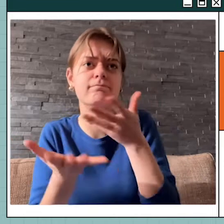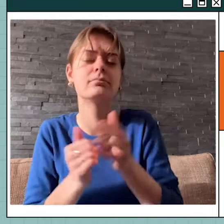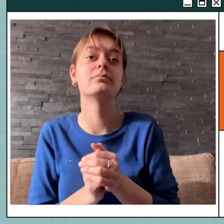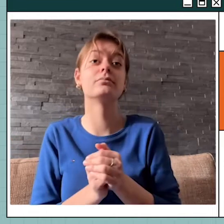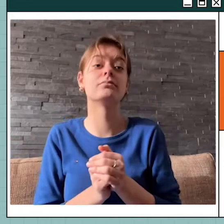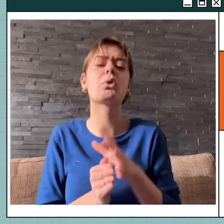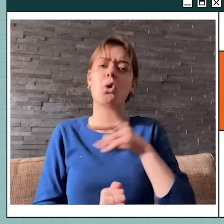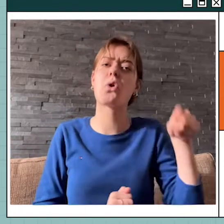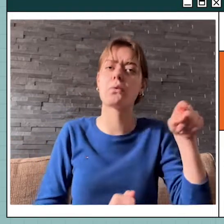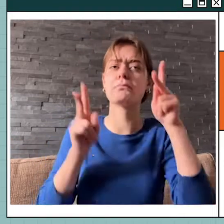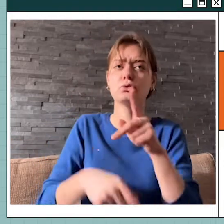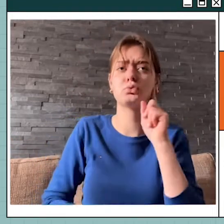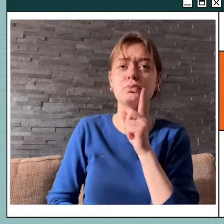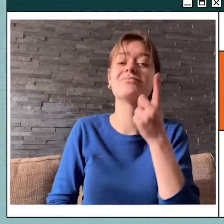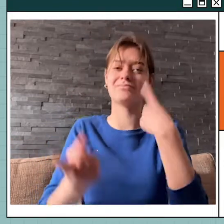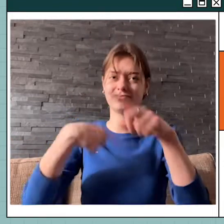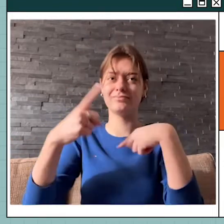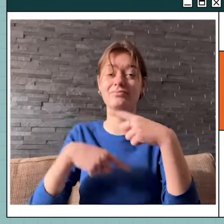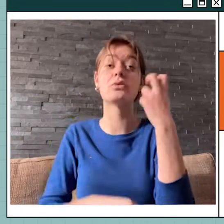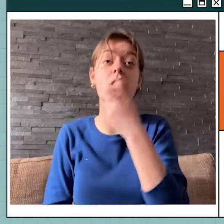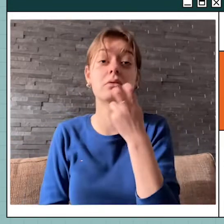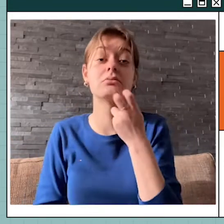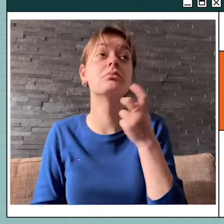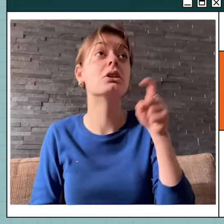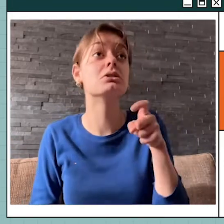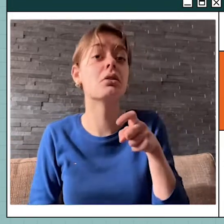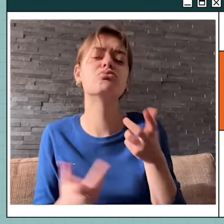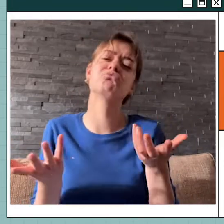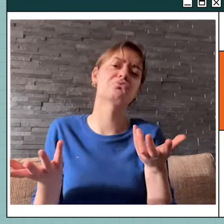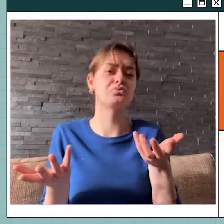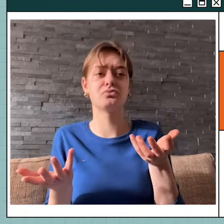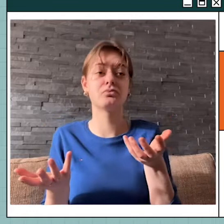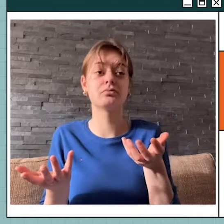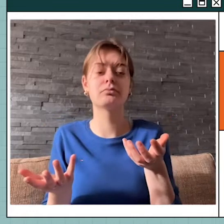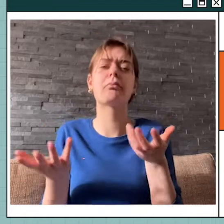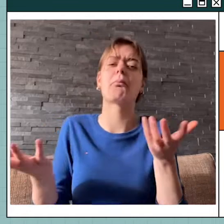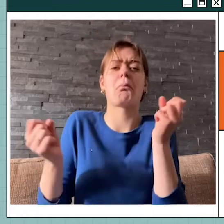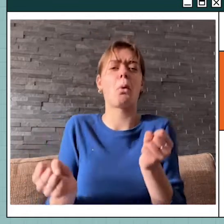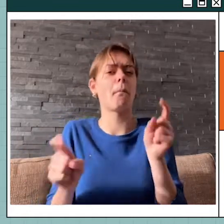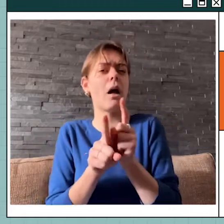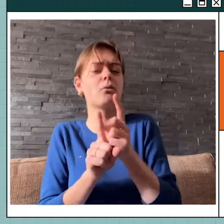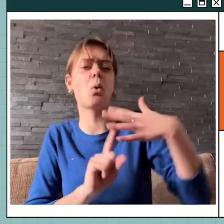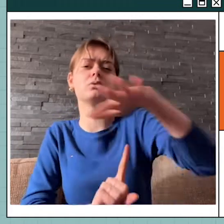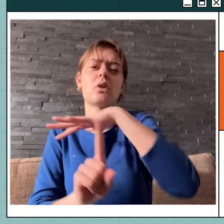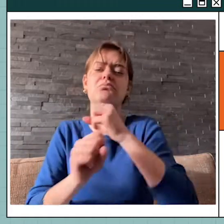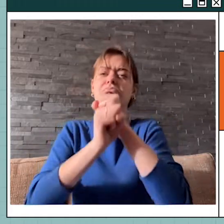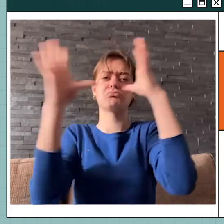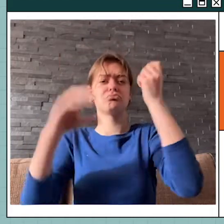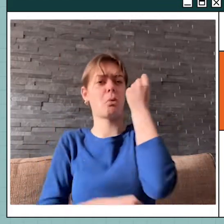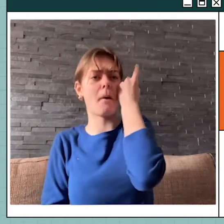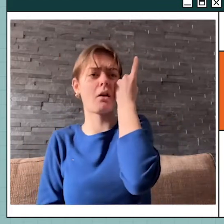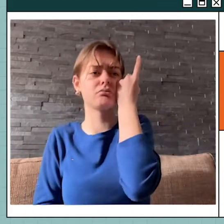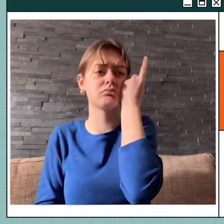personnes qui parlent la langue des signes, la lecture labiale est tout simplement pas nécessaire parce qu'elle se fie au contexte pour comprendre. Toutefois,